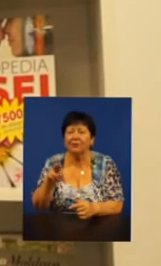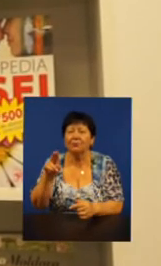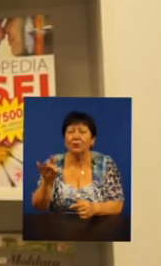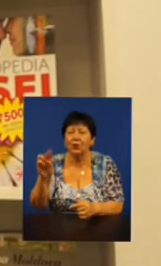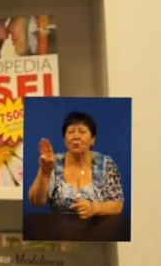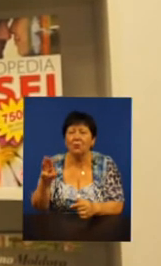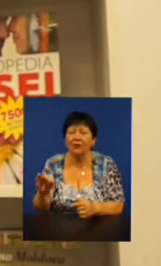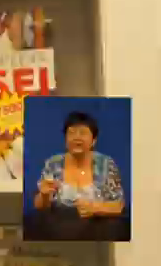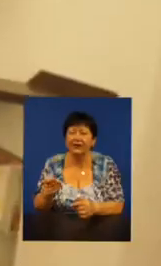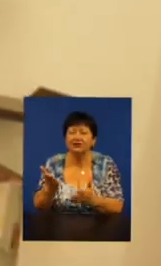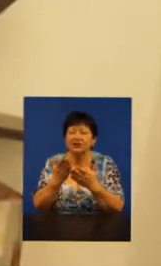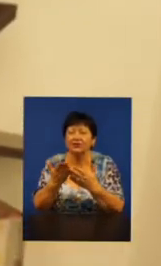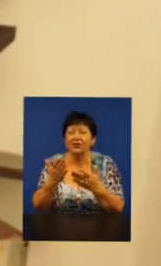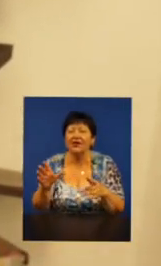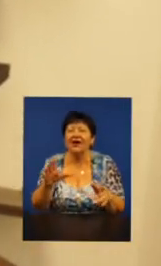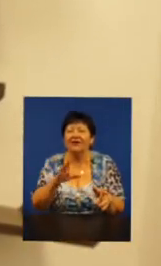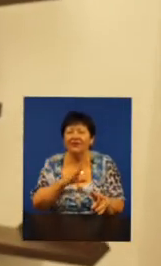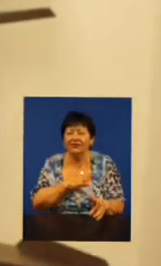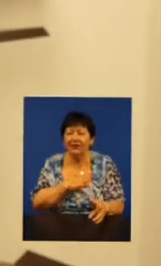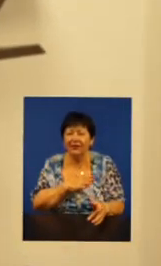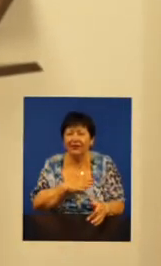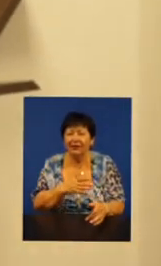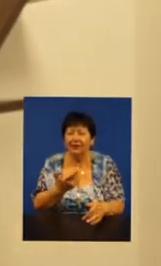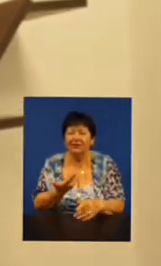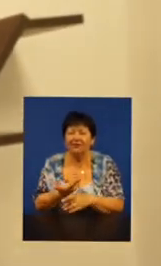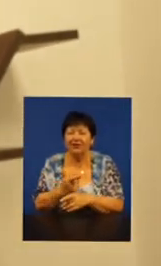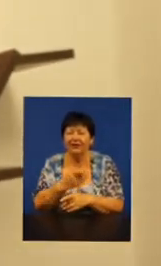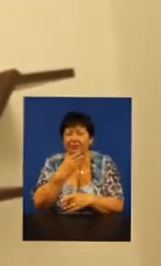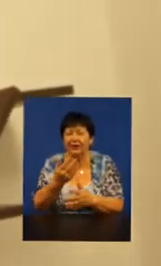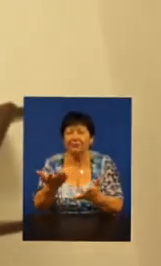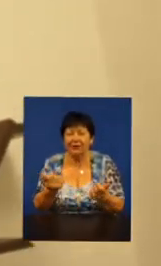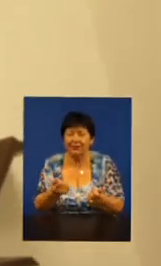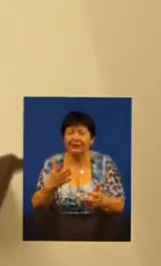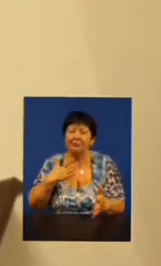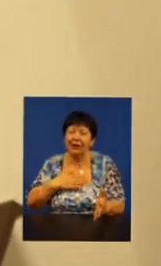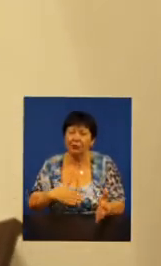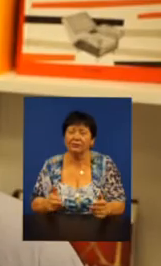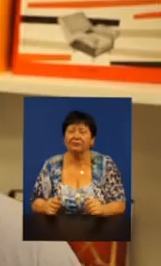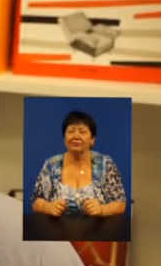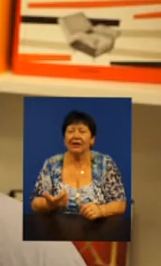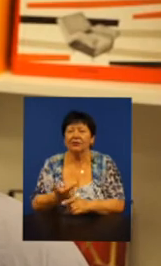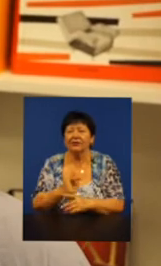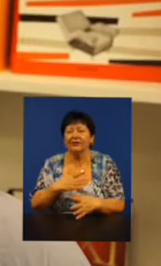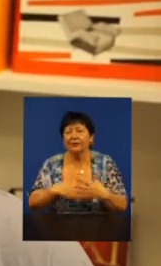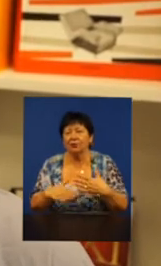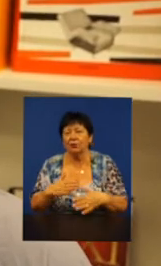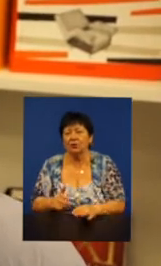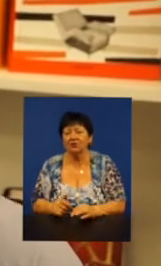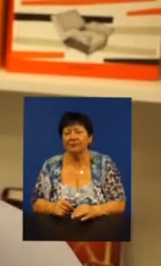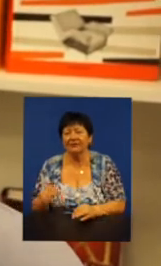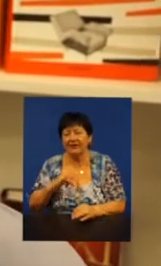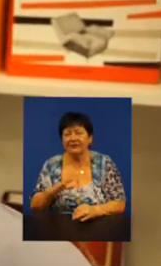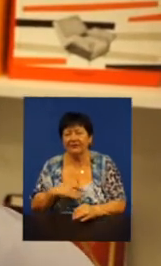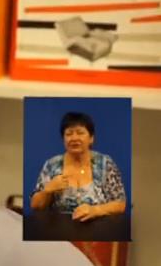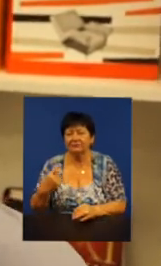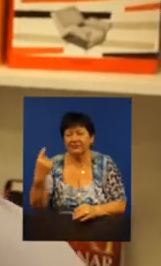Cititorul va fi bine primit în această ambianță plăcută. Noi suntem bucuroși să facem